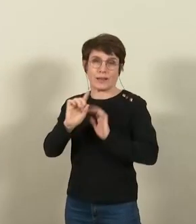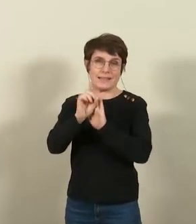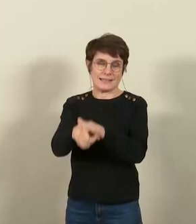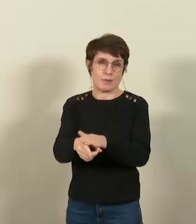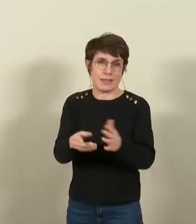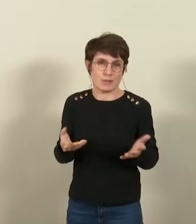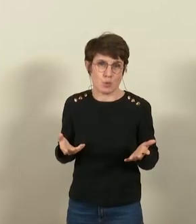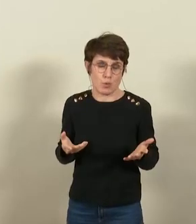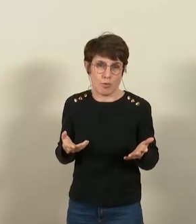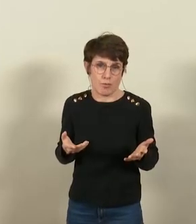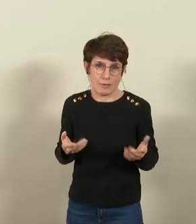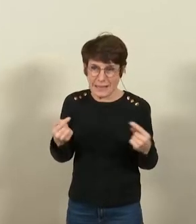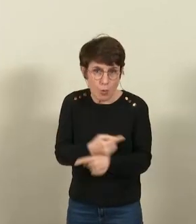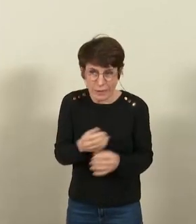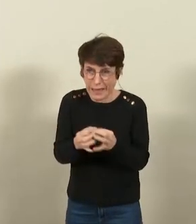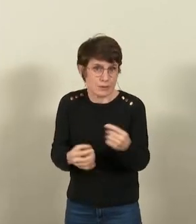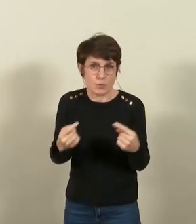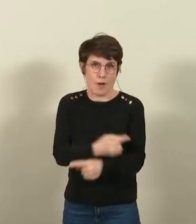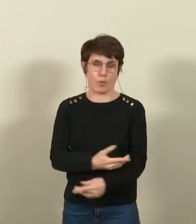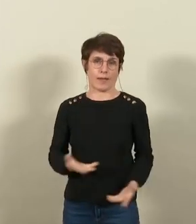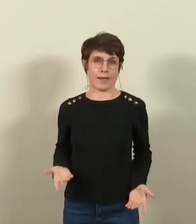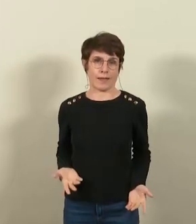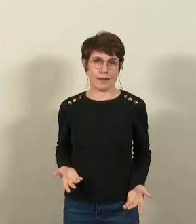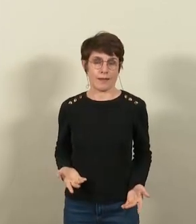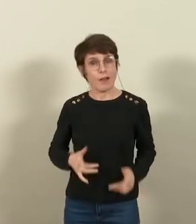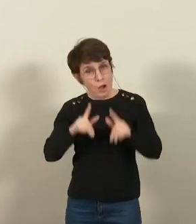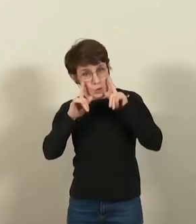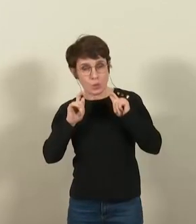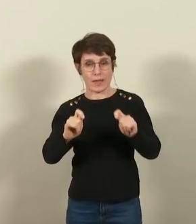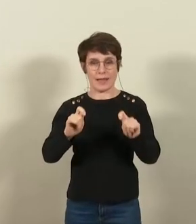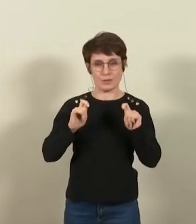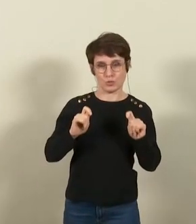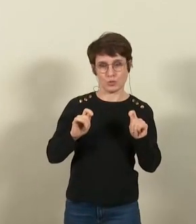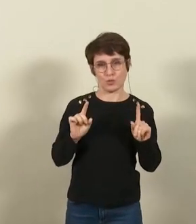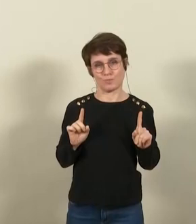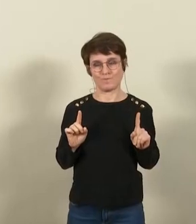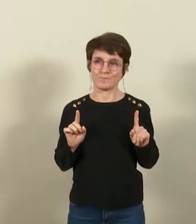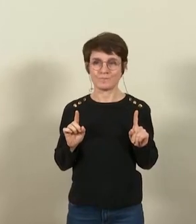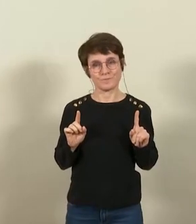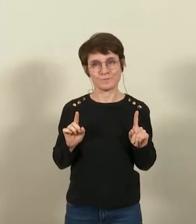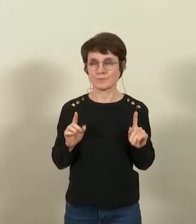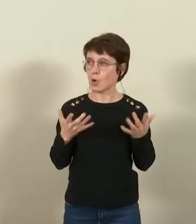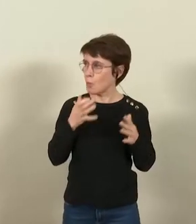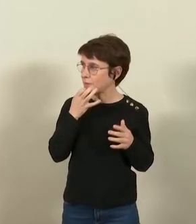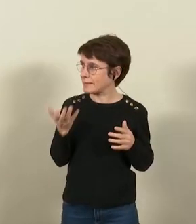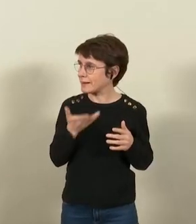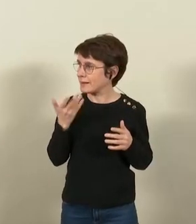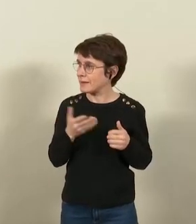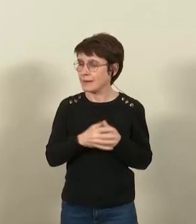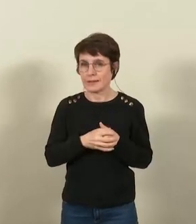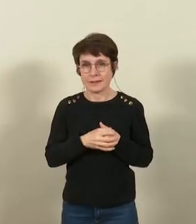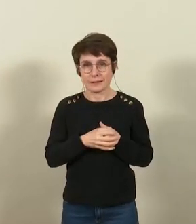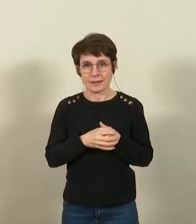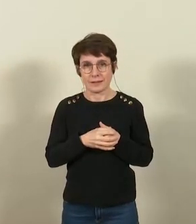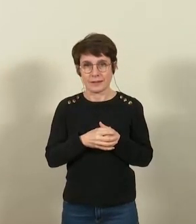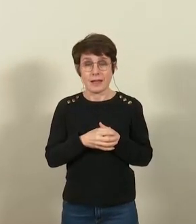en place donc attention à ne pas chercher à comment dire satisfaire une